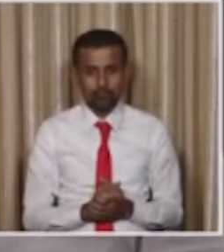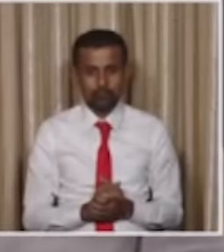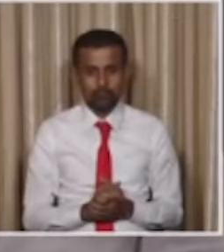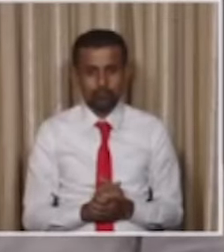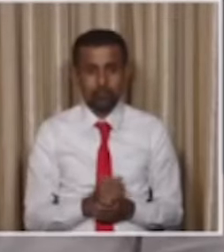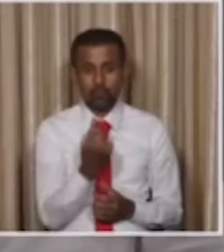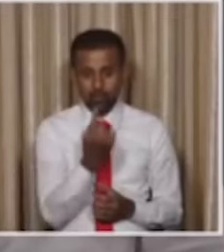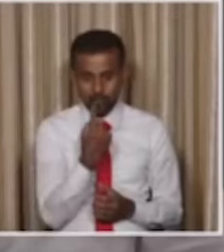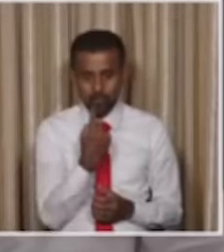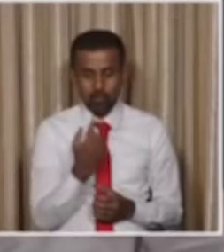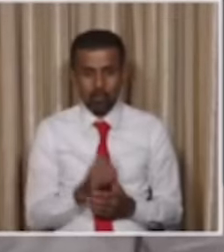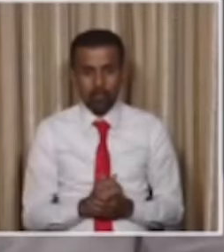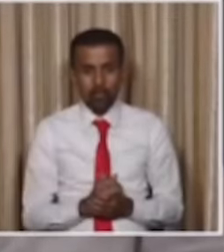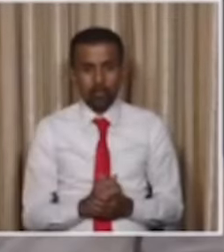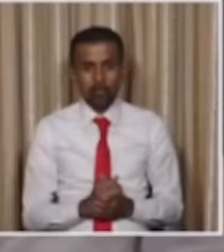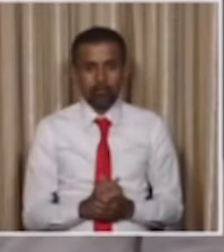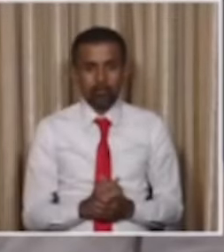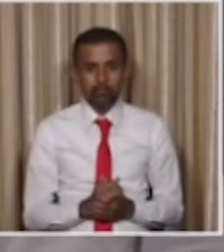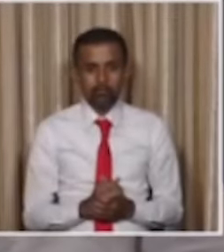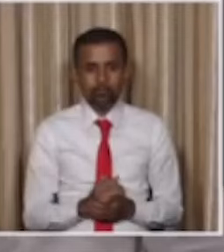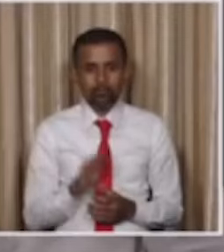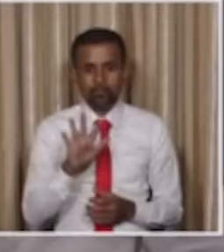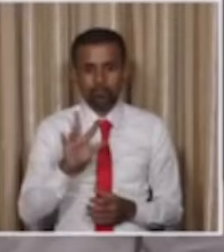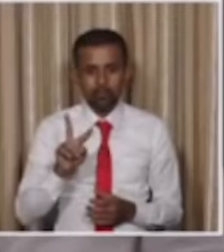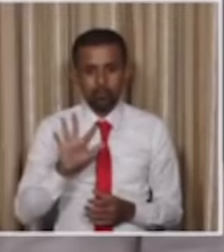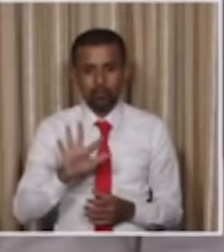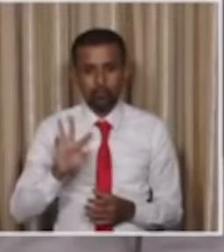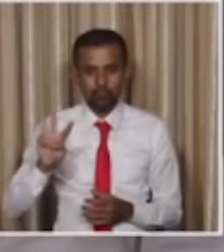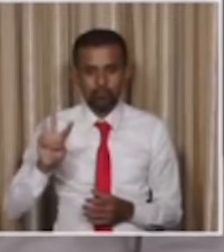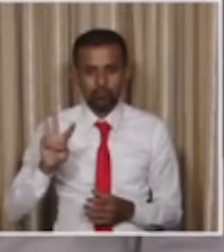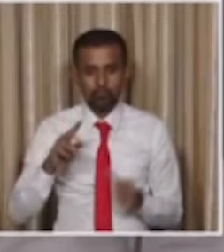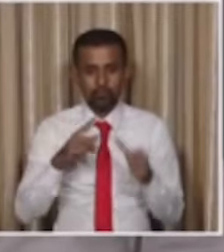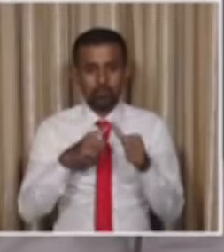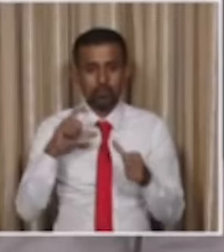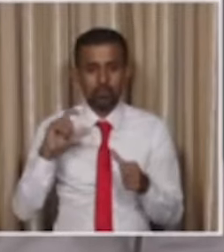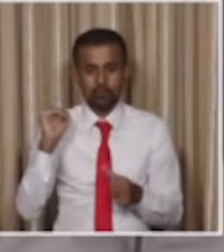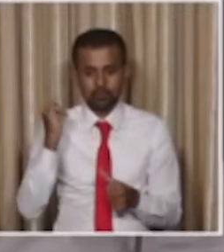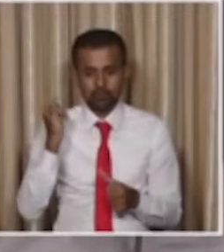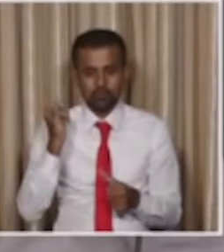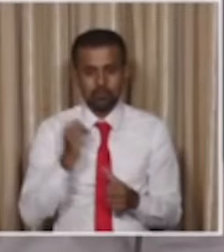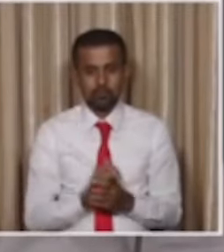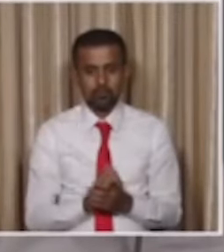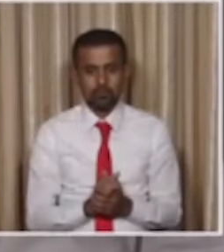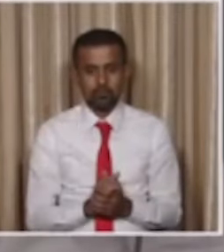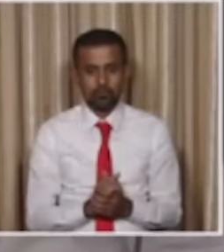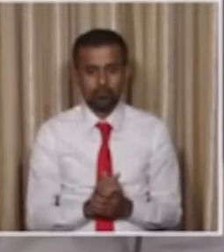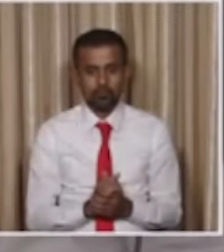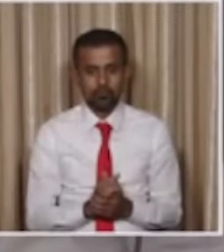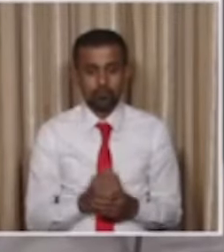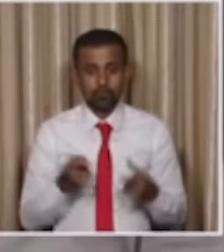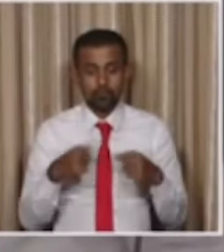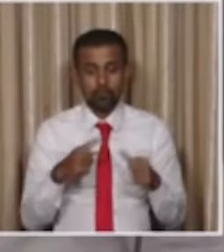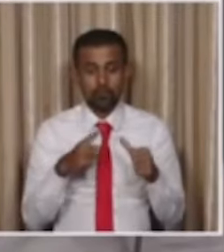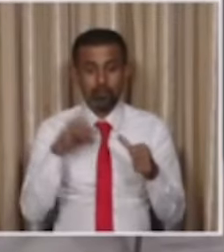ඔබතුමා අවධානය යොමු කළා 52 53 විගණක අධිපතිවරයා. එතකොට අනිත් පැත්තෙන්